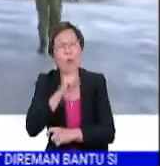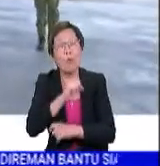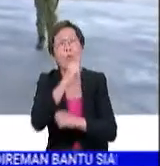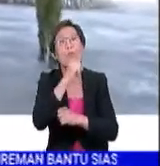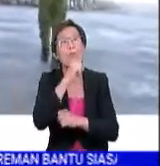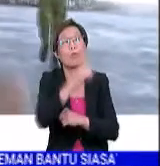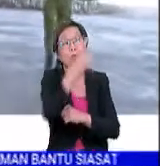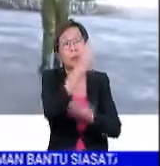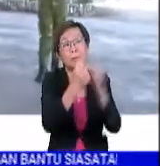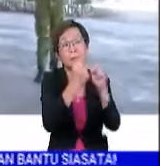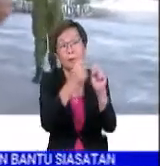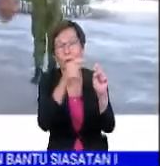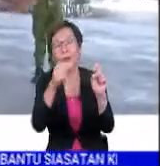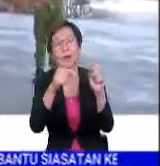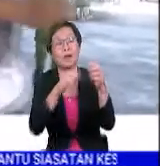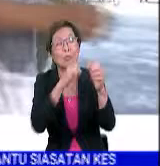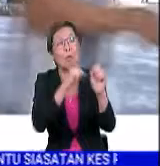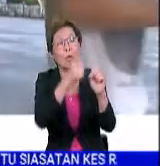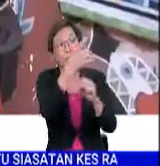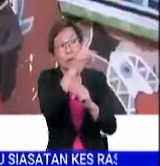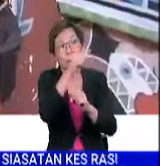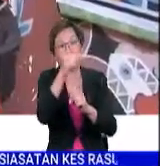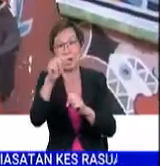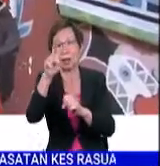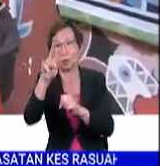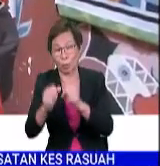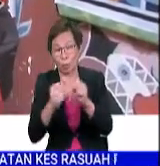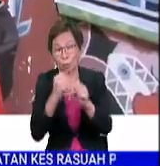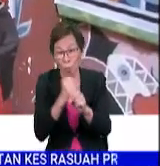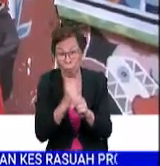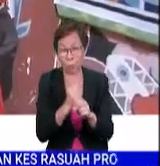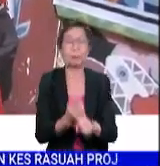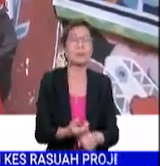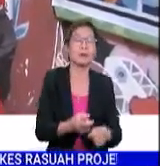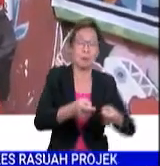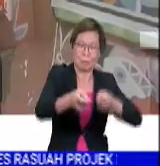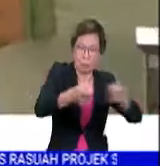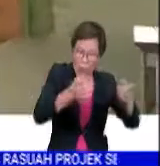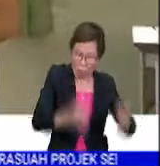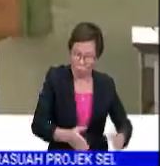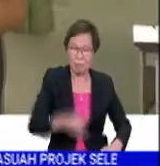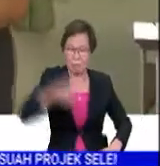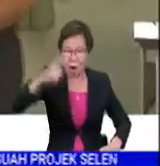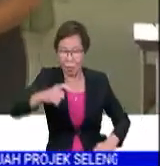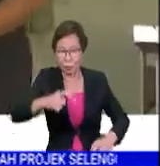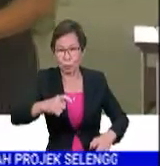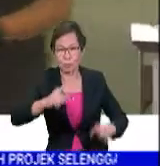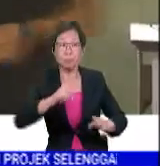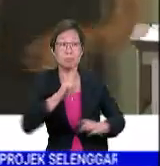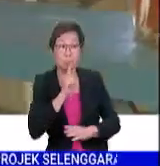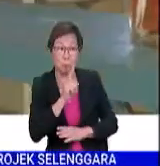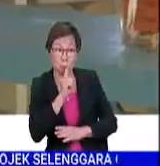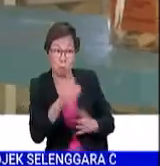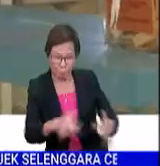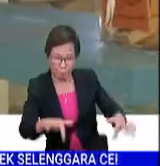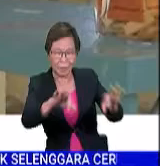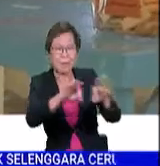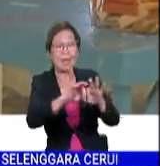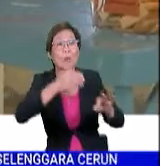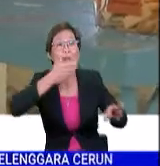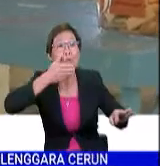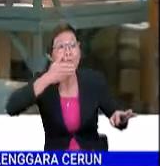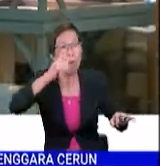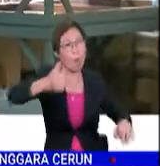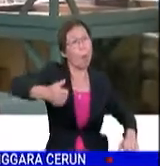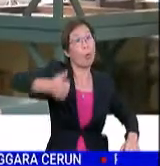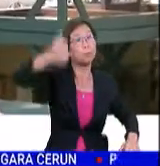Bermakna pihak pentadbiran selepas ini harus memastikan bahawa kepentingan mereka turut